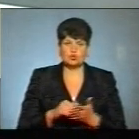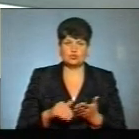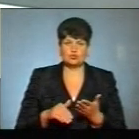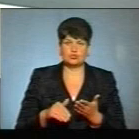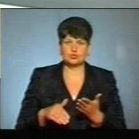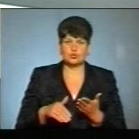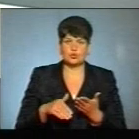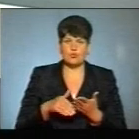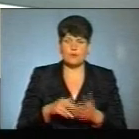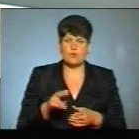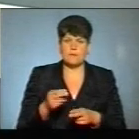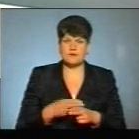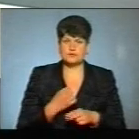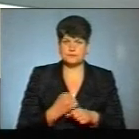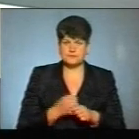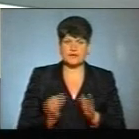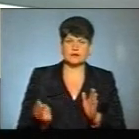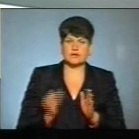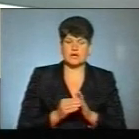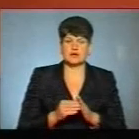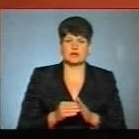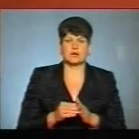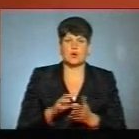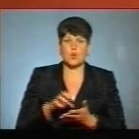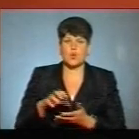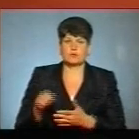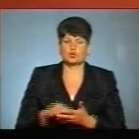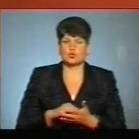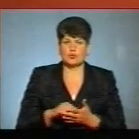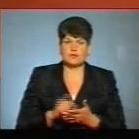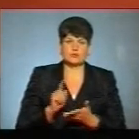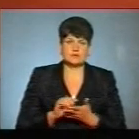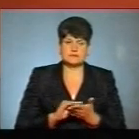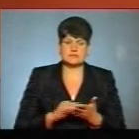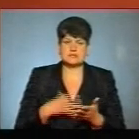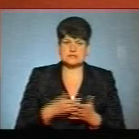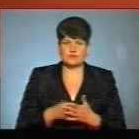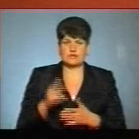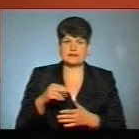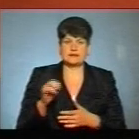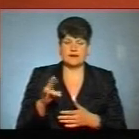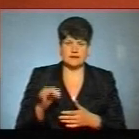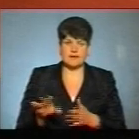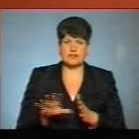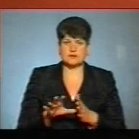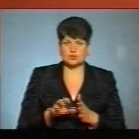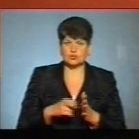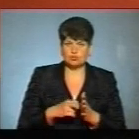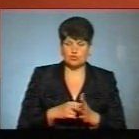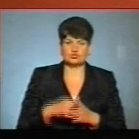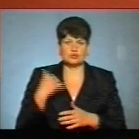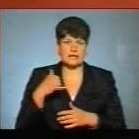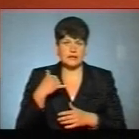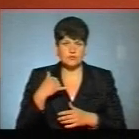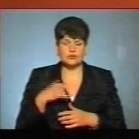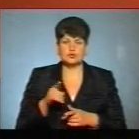і долучає ці копії документи, складе в скринічку, обов'язково записує свої контактні дані чи електронну пошту, телефон, для того,